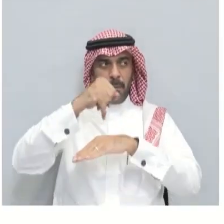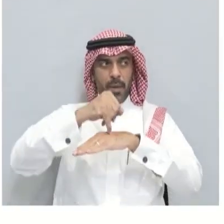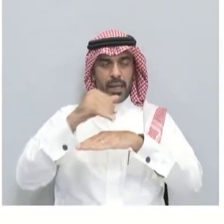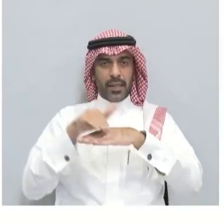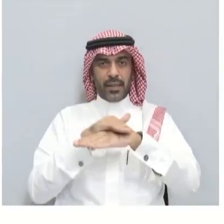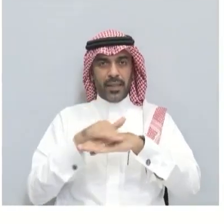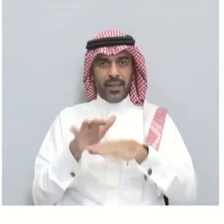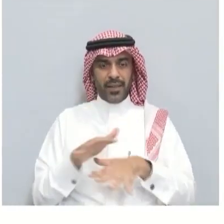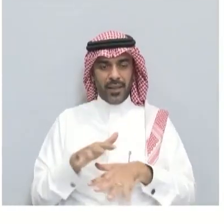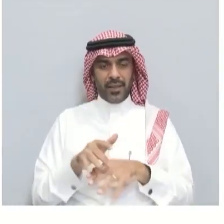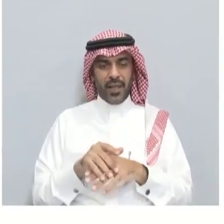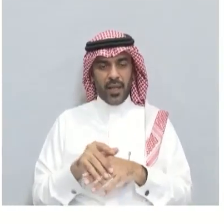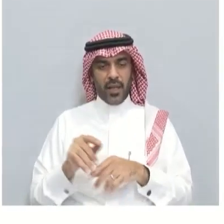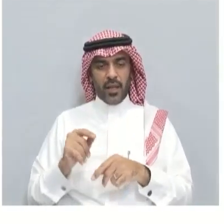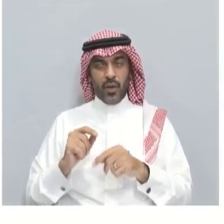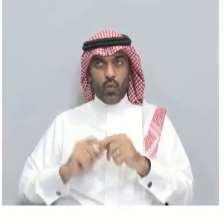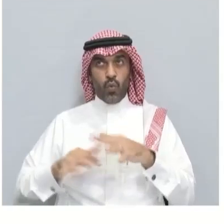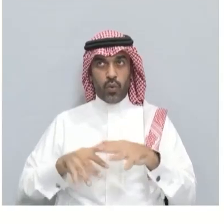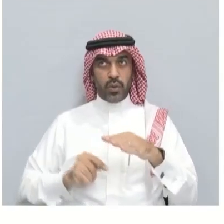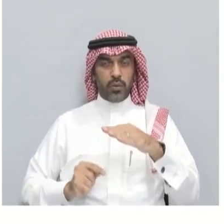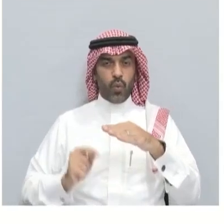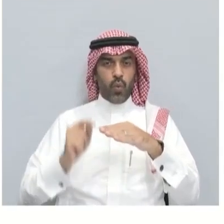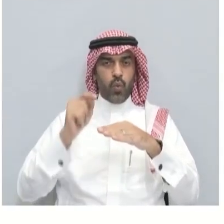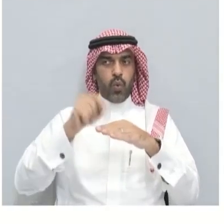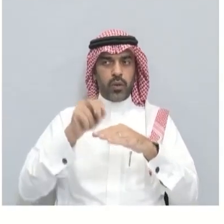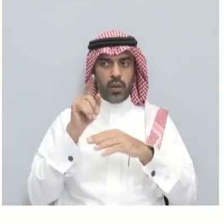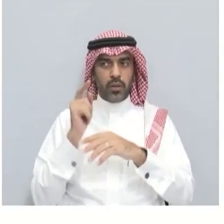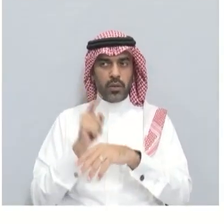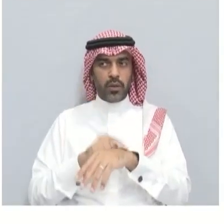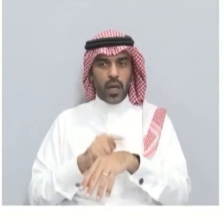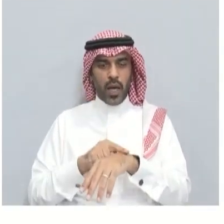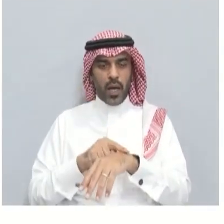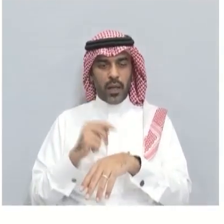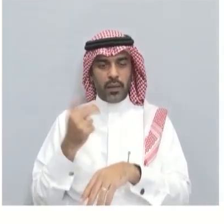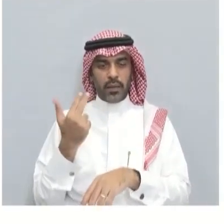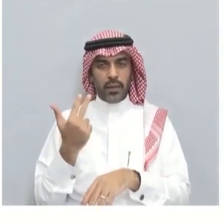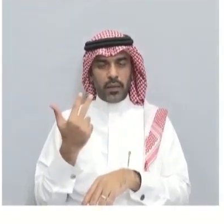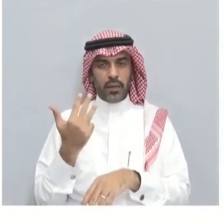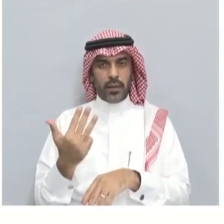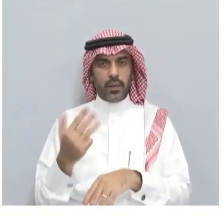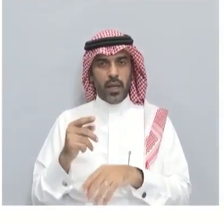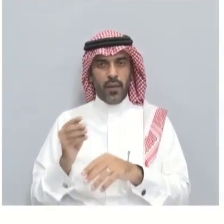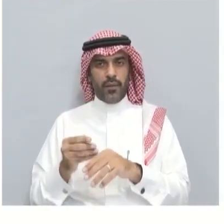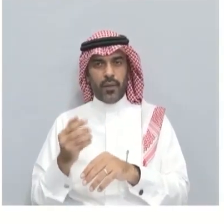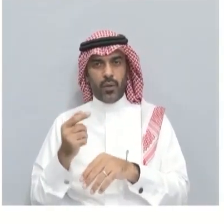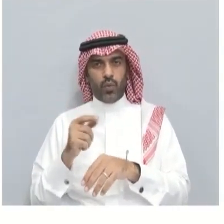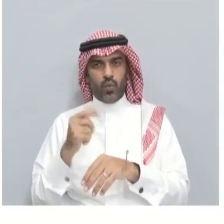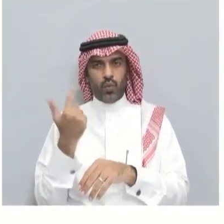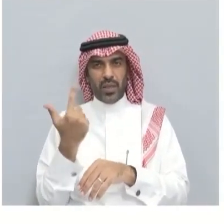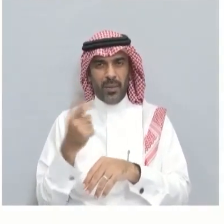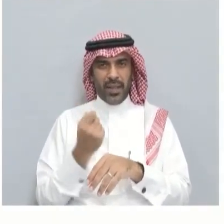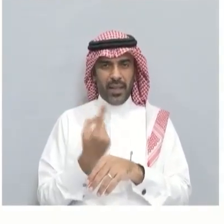الزلزالي عند الساعه 9. و7 من صباحا ووصلت الموجات الثانويه الى الجهاز عند